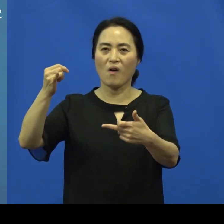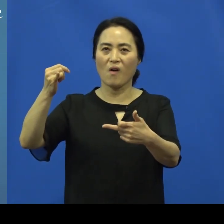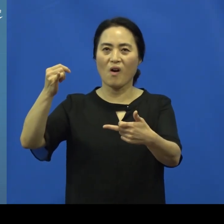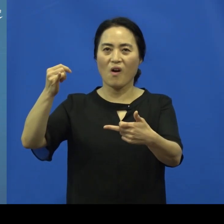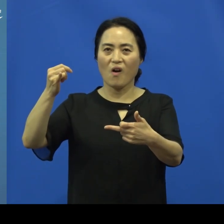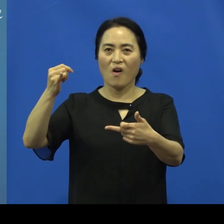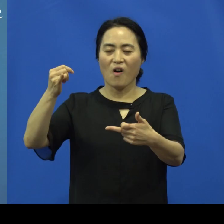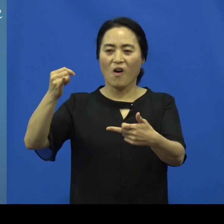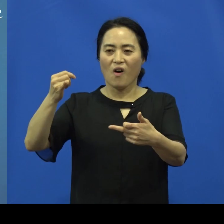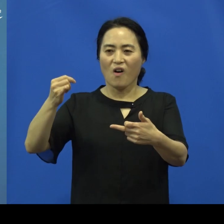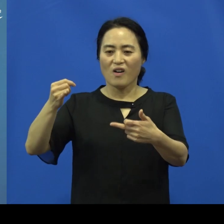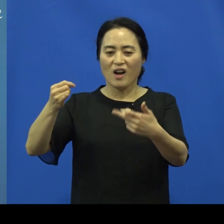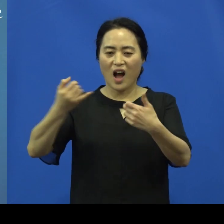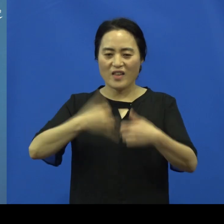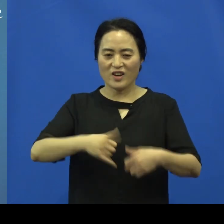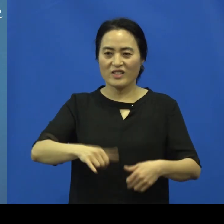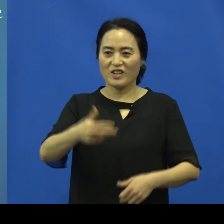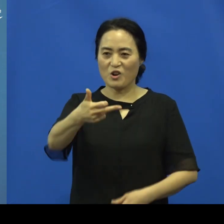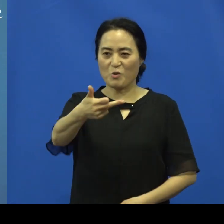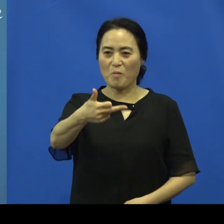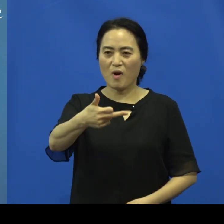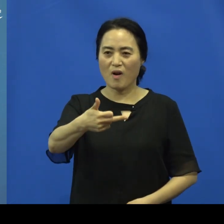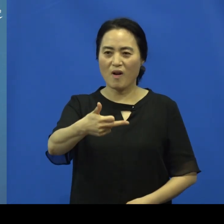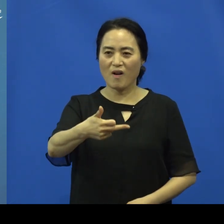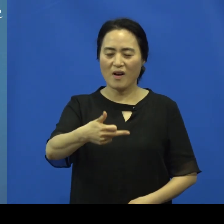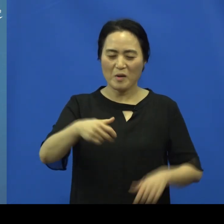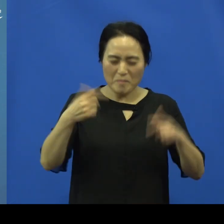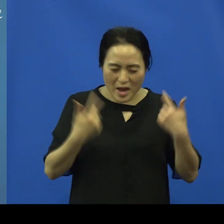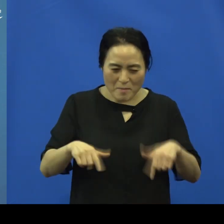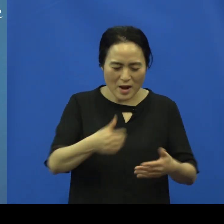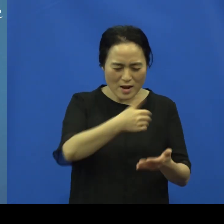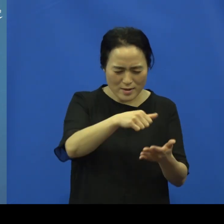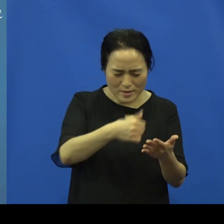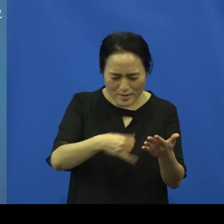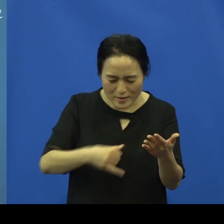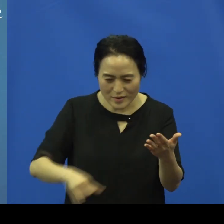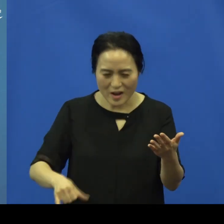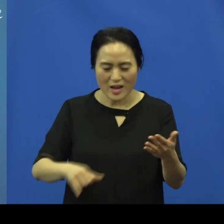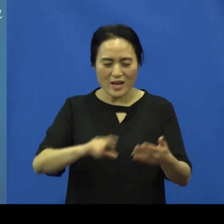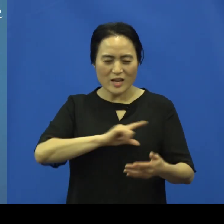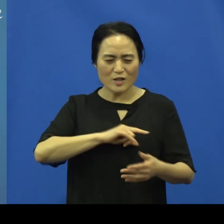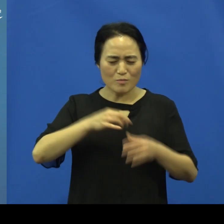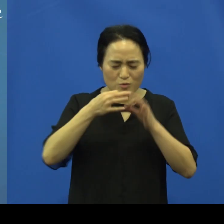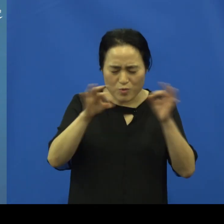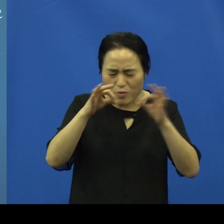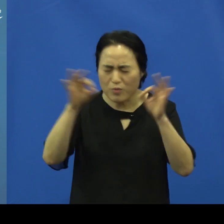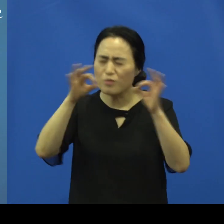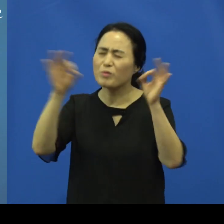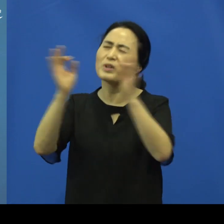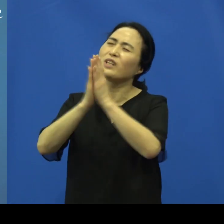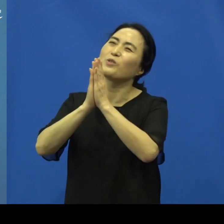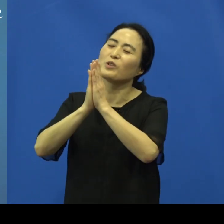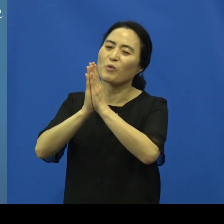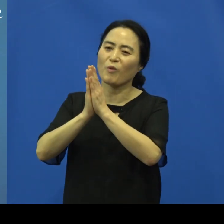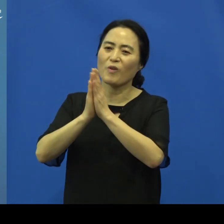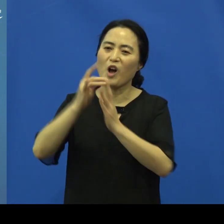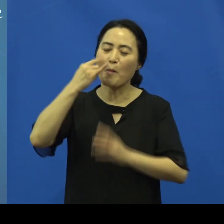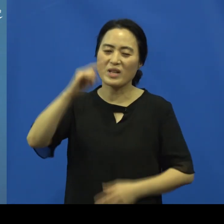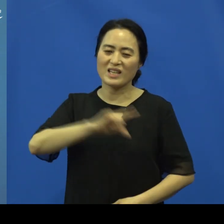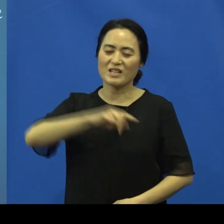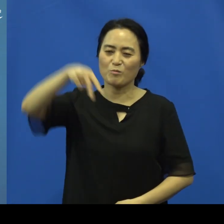근데 매일 각자의 이름을 불러가며 기도했다고 그래요. 수산나의 이 기도가 굉장한